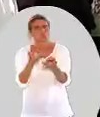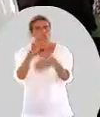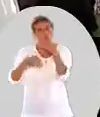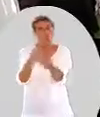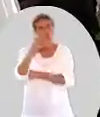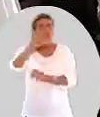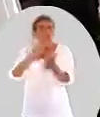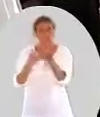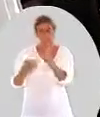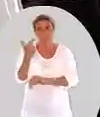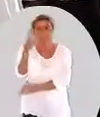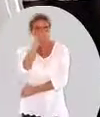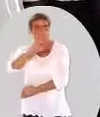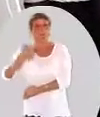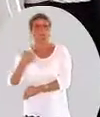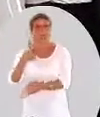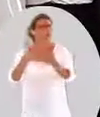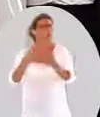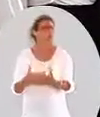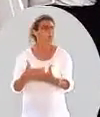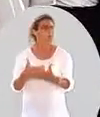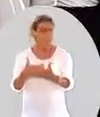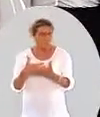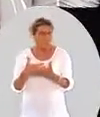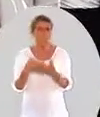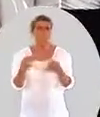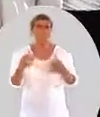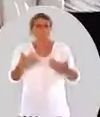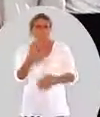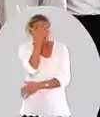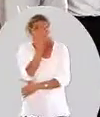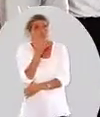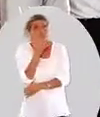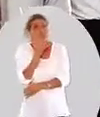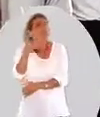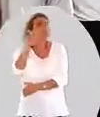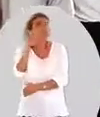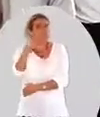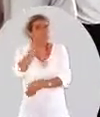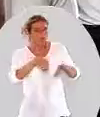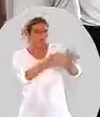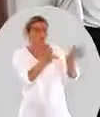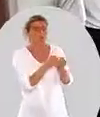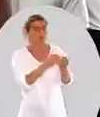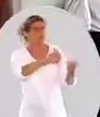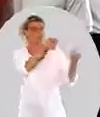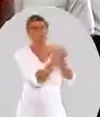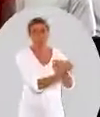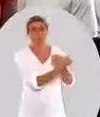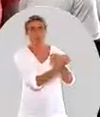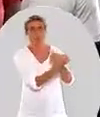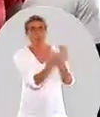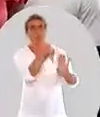porté son lot de difficultés et de bouleversement au sein des familles des quartiers et des